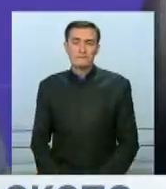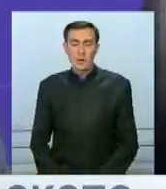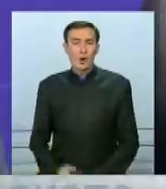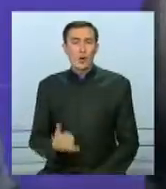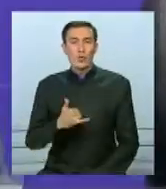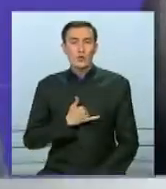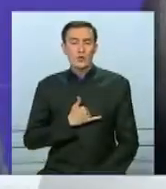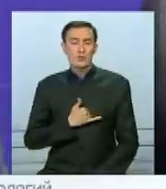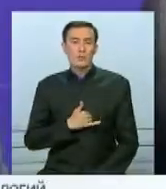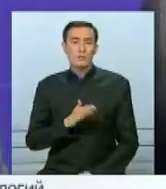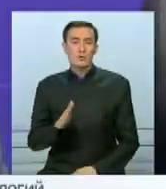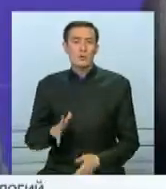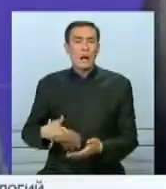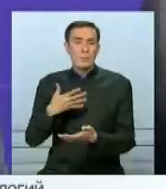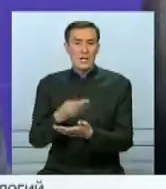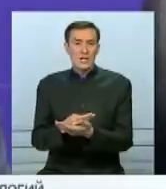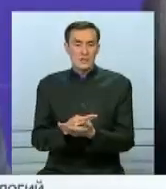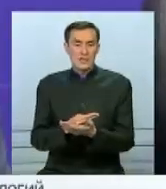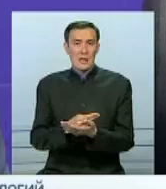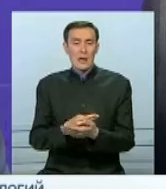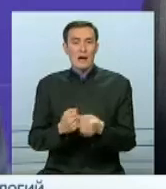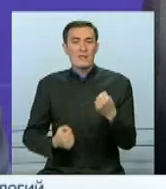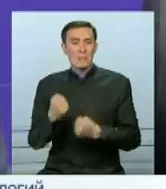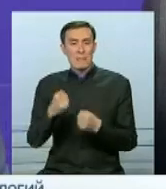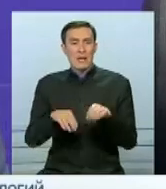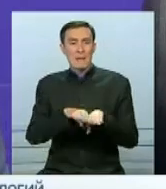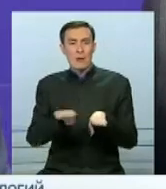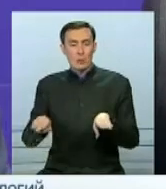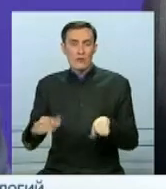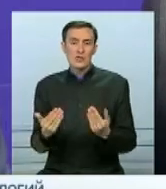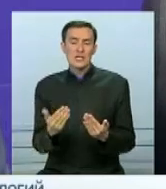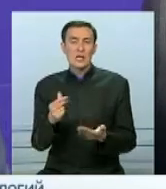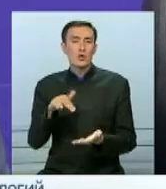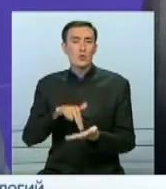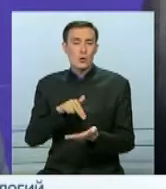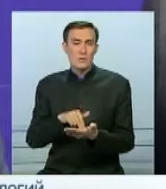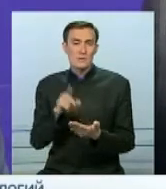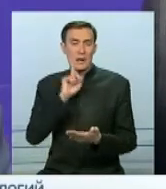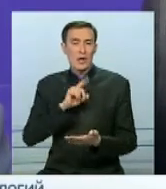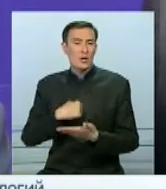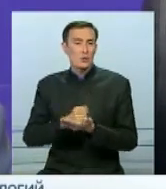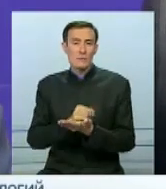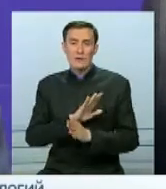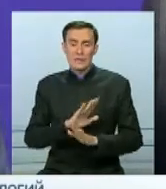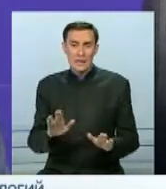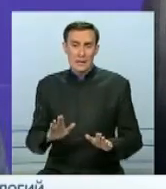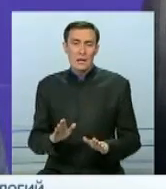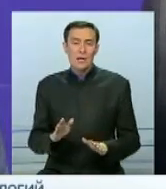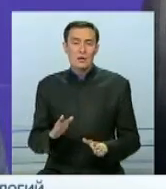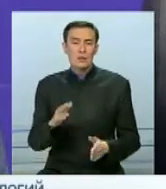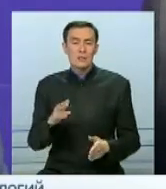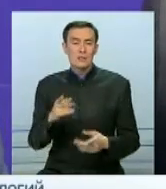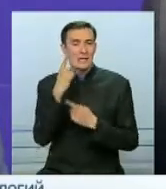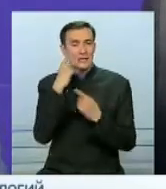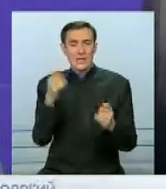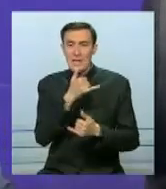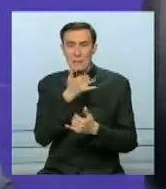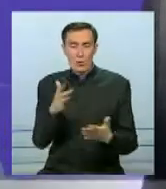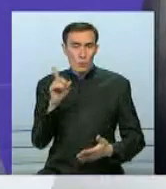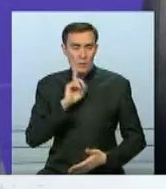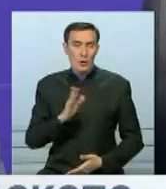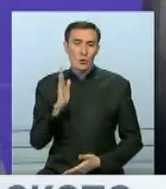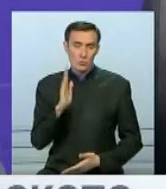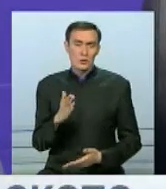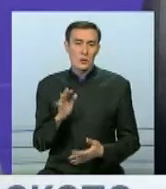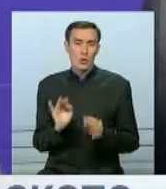Парковки у нас будут работать по платной схеме. Тарифы сейчас проходят утверждение. Пока я не могу назвать, какая стоимость будет. Но, тем не менее, она